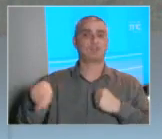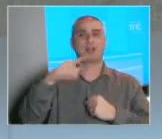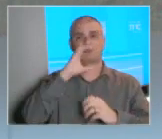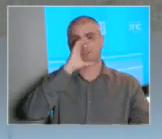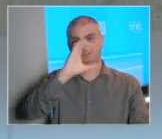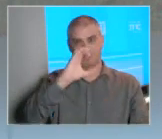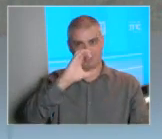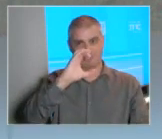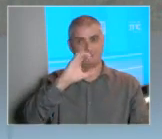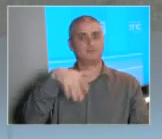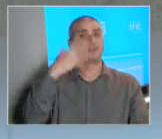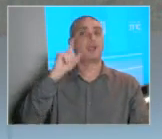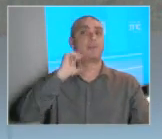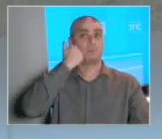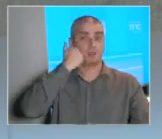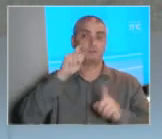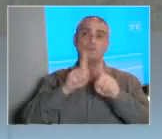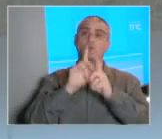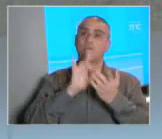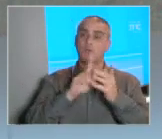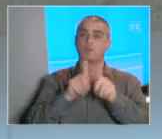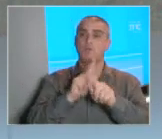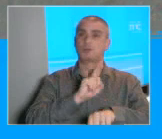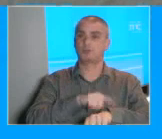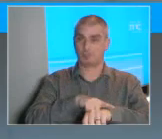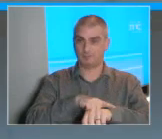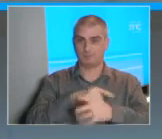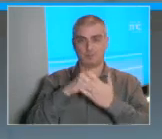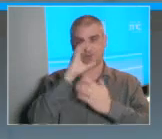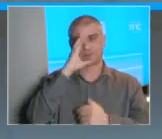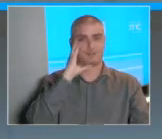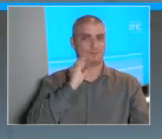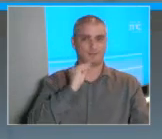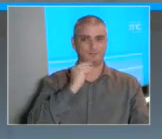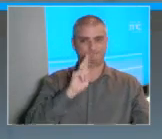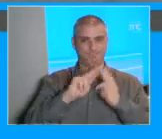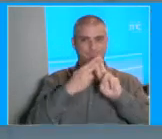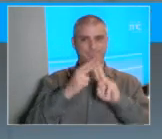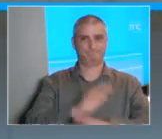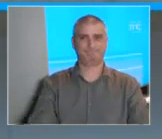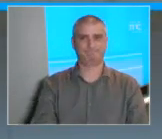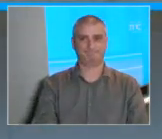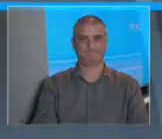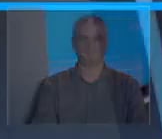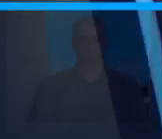על הצפייה. נהיה פה גם מחר, באותו מקום, באותה שעה. המשך צפייה מהנה. להתראות.